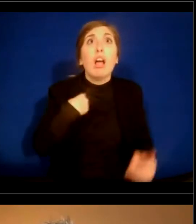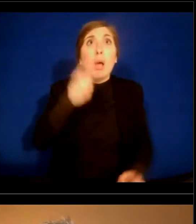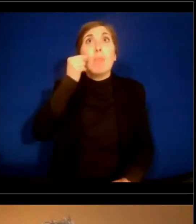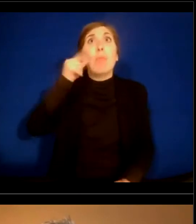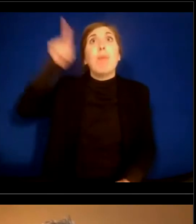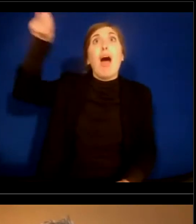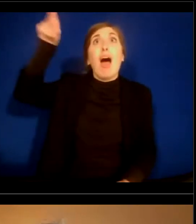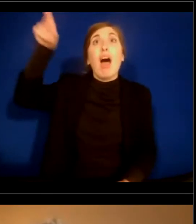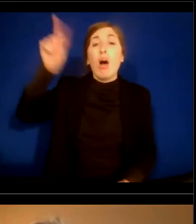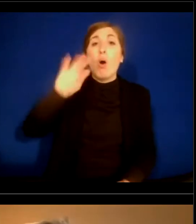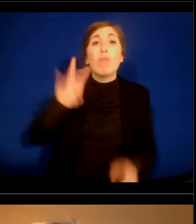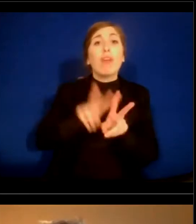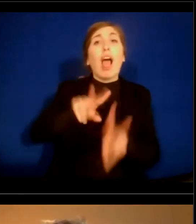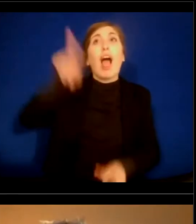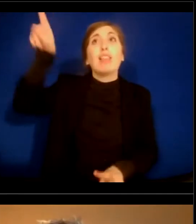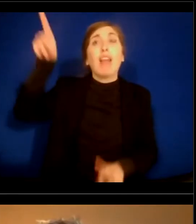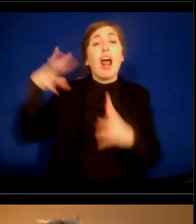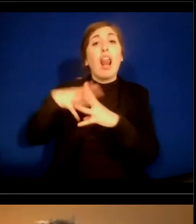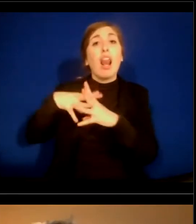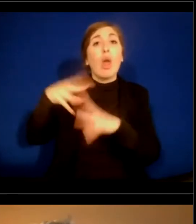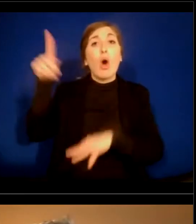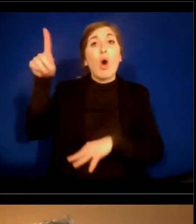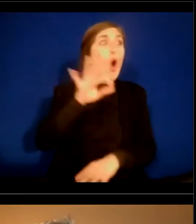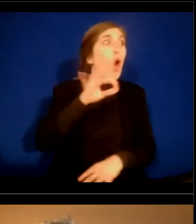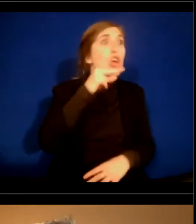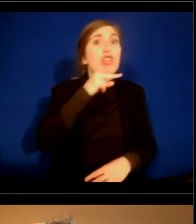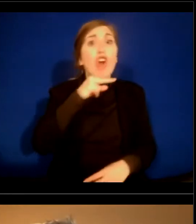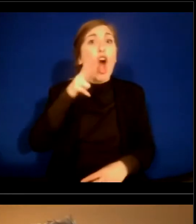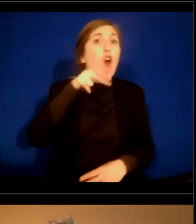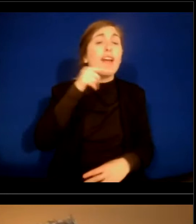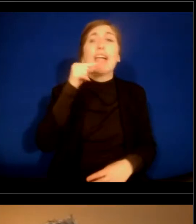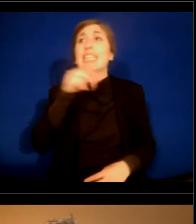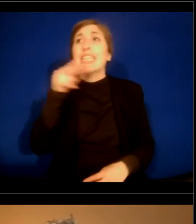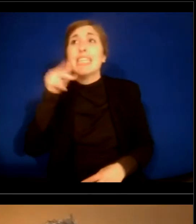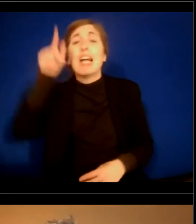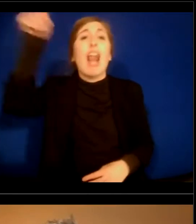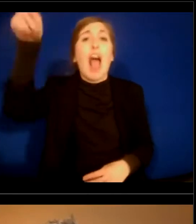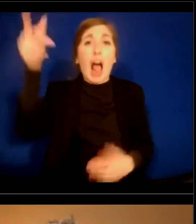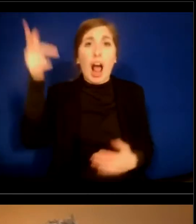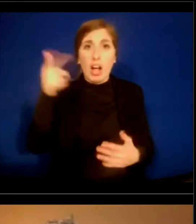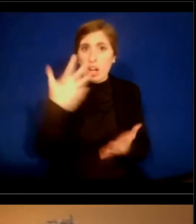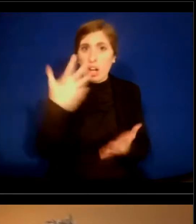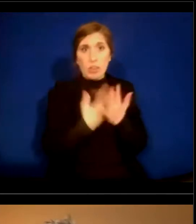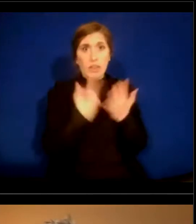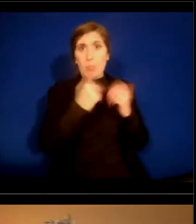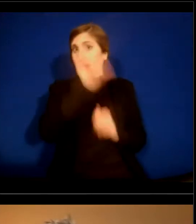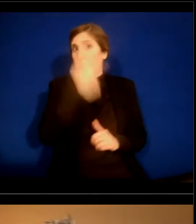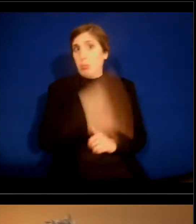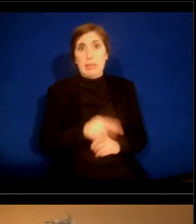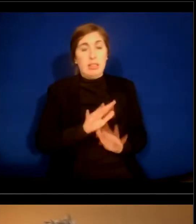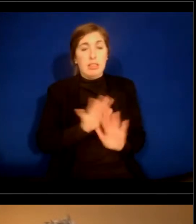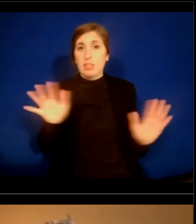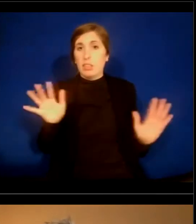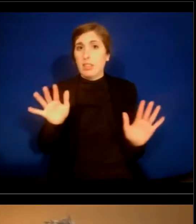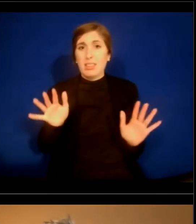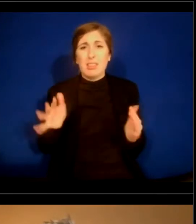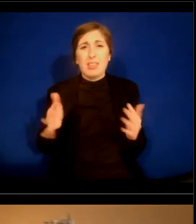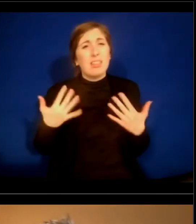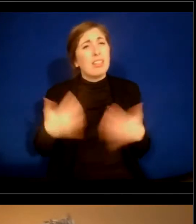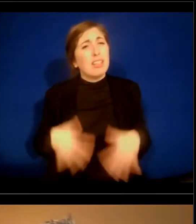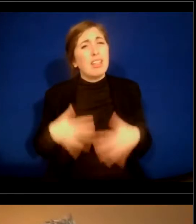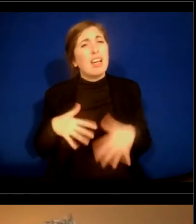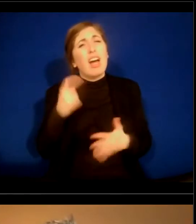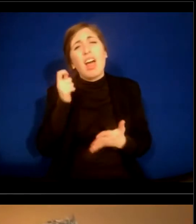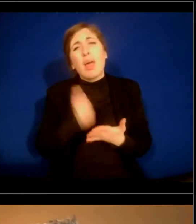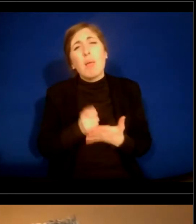dei fratelli, il nonno, la nonna, gli zii. Allora è importante poi cominciare a creare